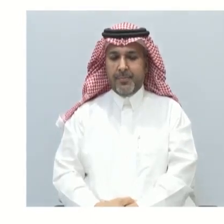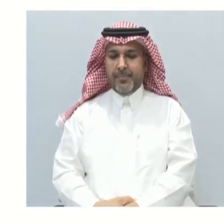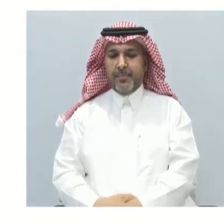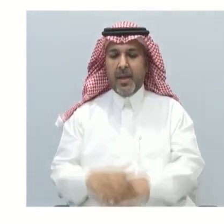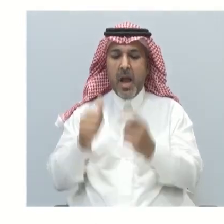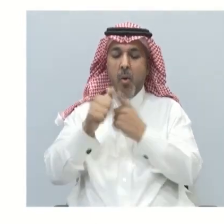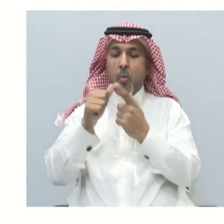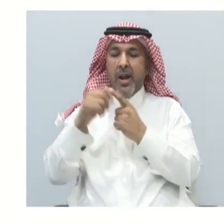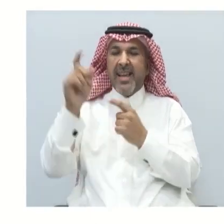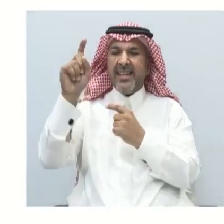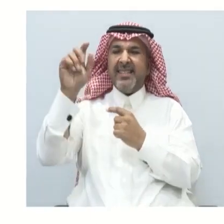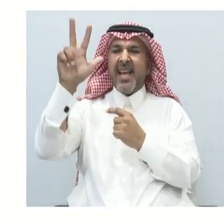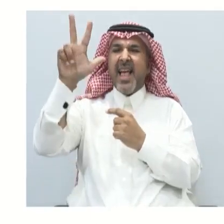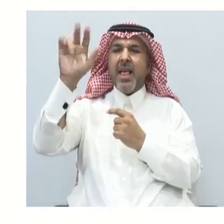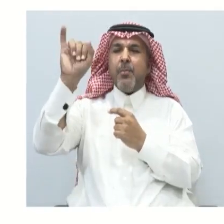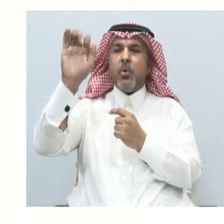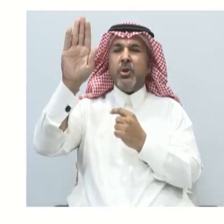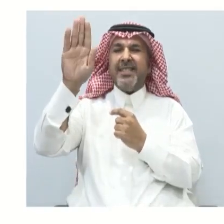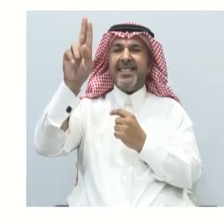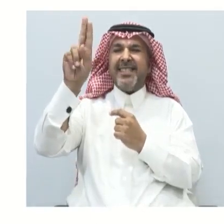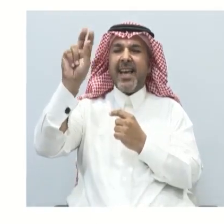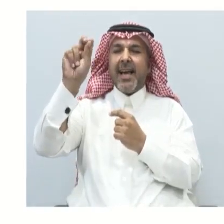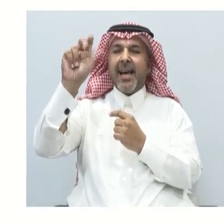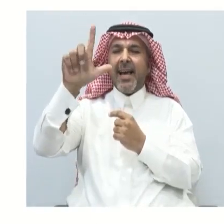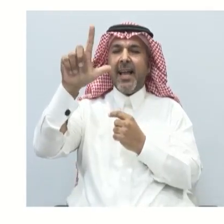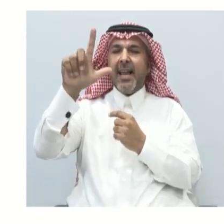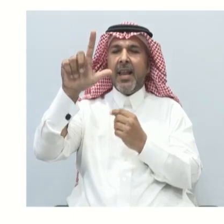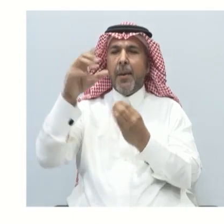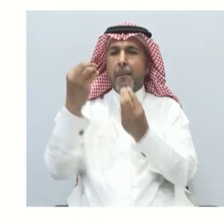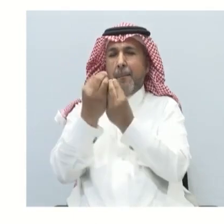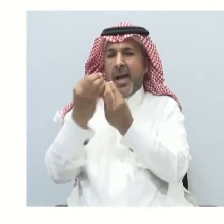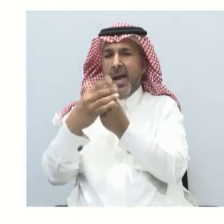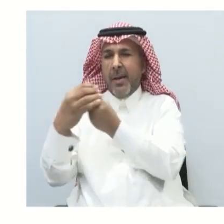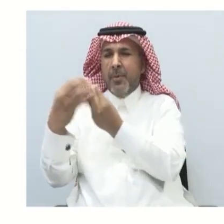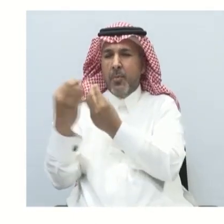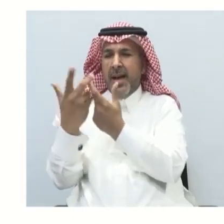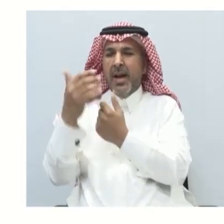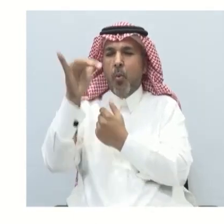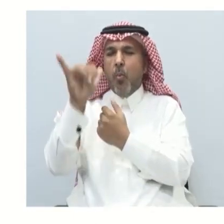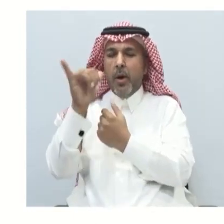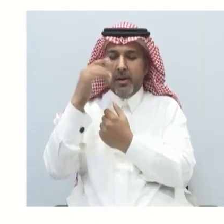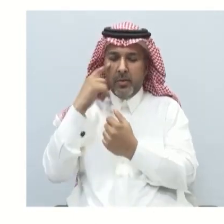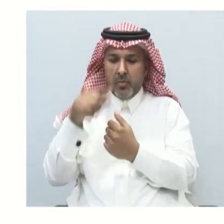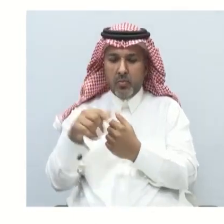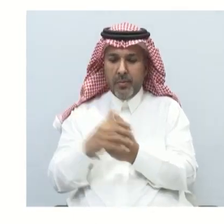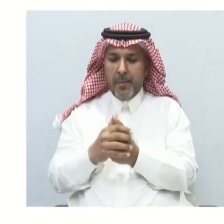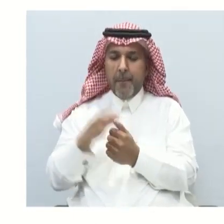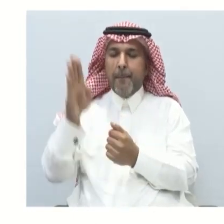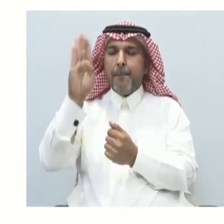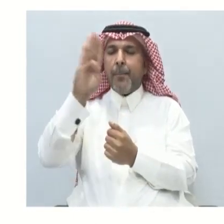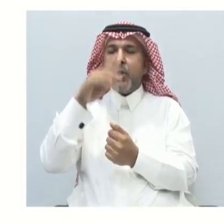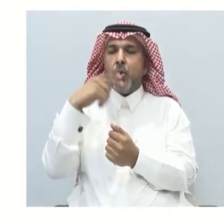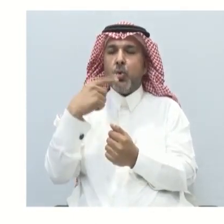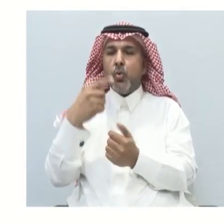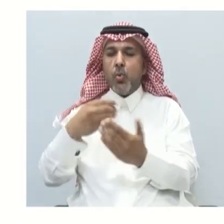هو المستقل والتابع هو الادخار فقره ب قاللك ارسم شكل الانتشار هنستخدم برنامج